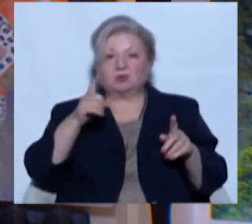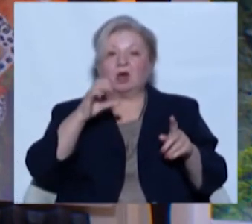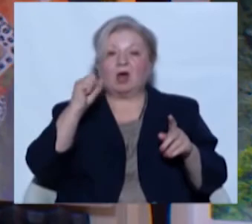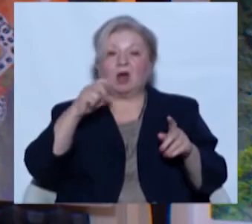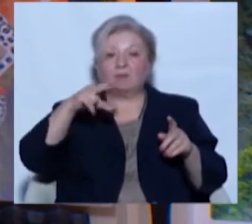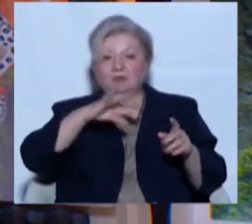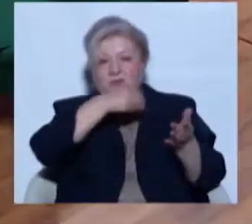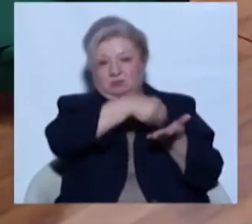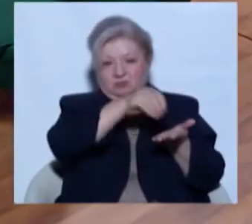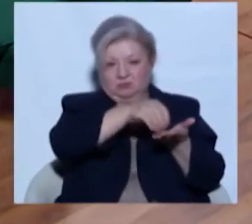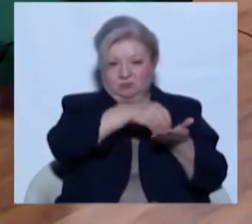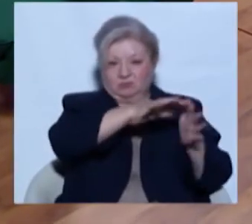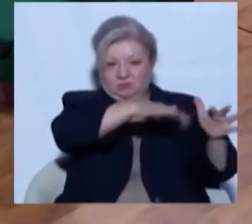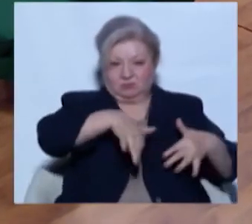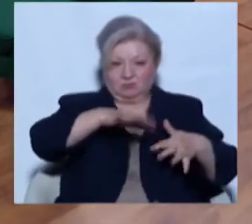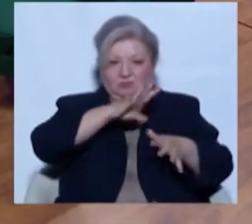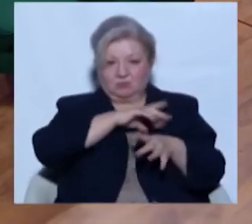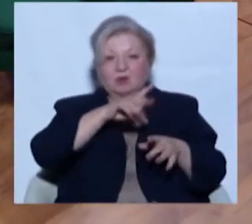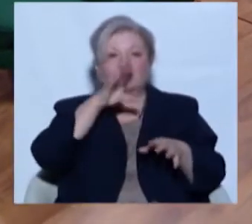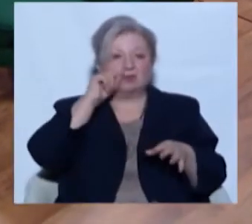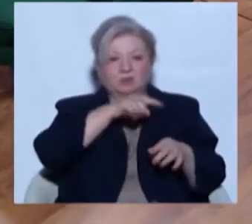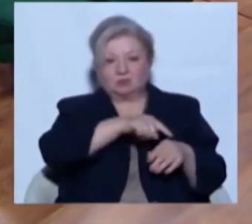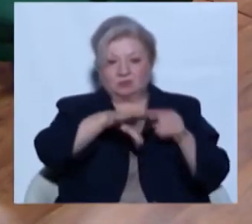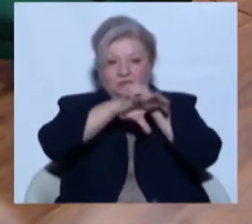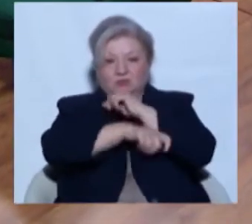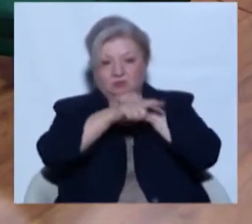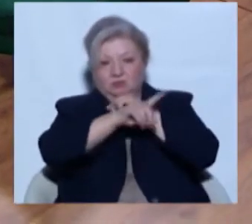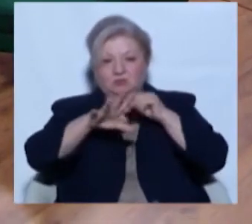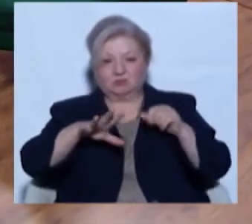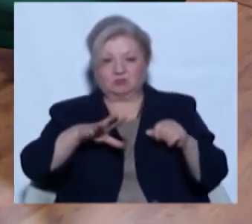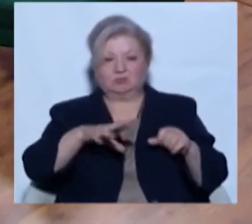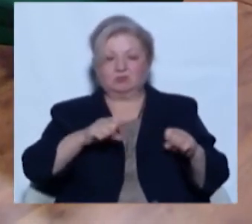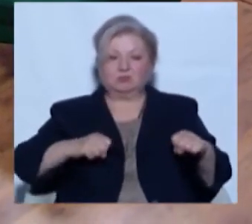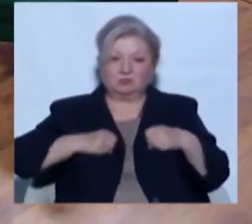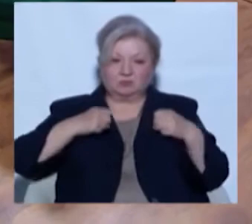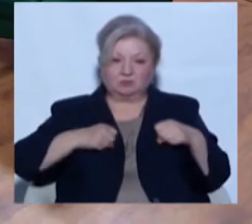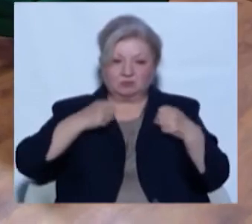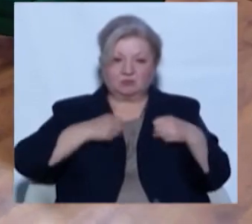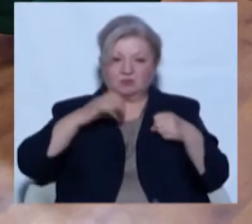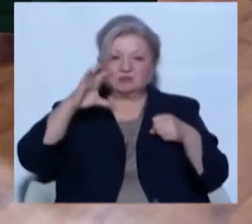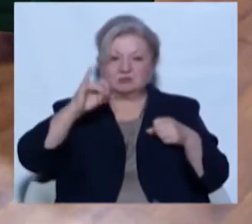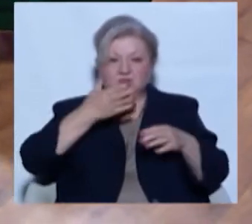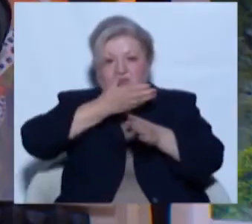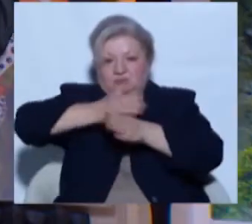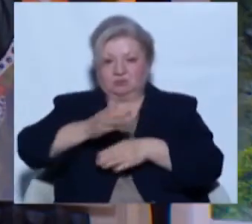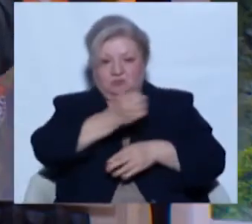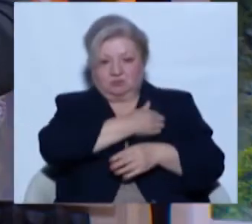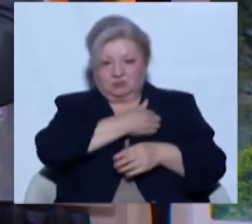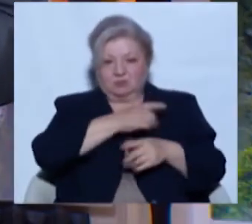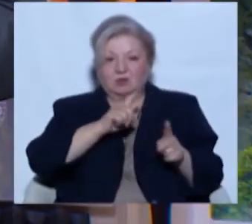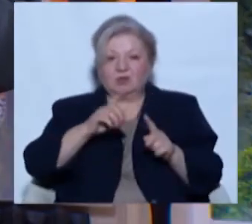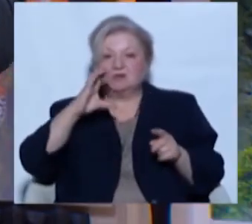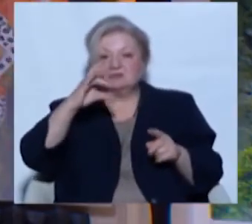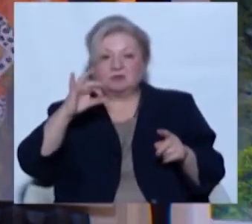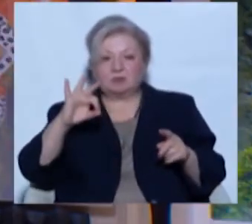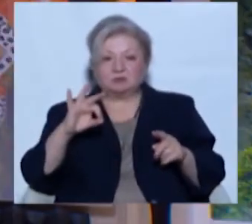ალბანელებმა შეიძინეს და ამის შემდეგ წელმომაგრებულებმა სცადეს სერბეთისაგან გამოყოფა, რასაც სერბეთის